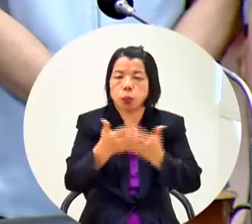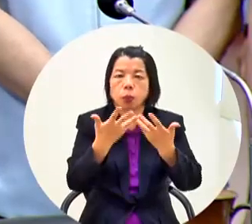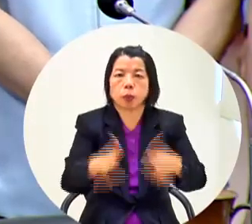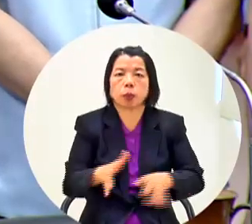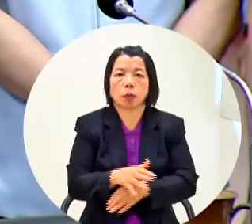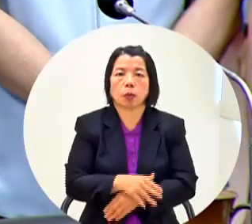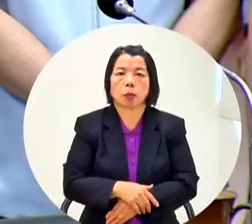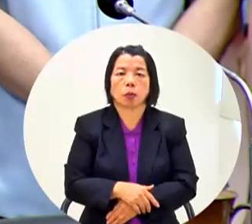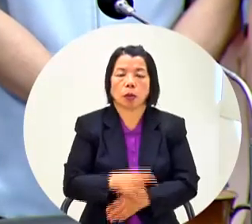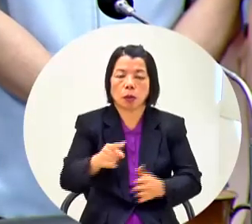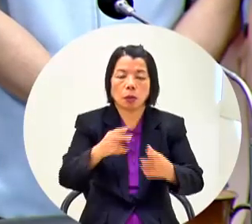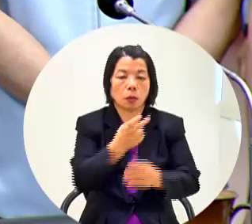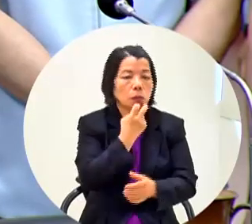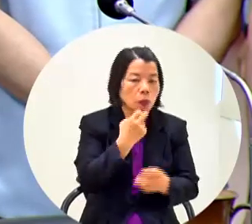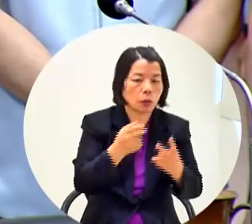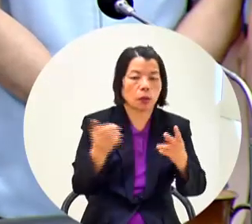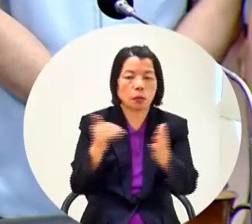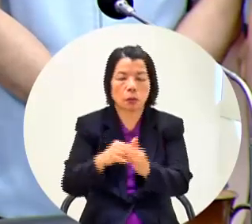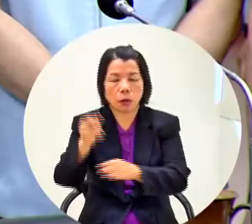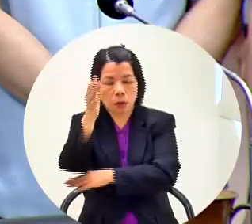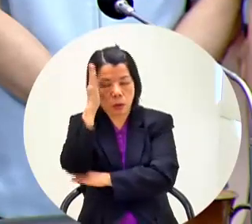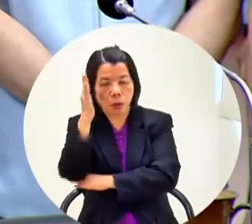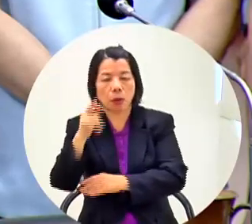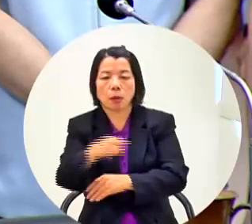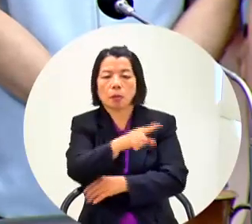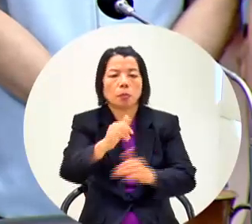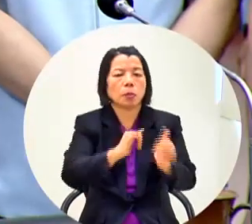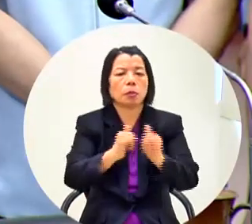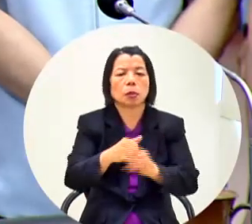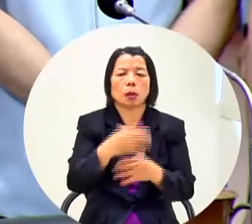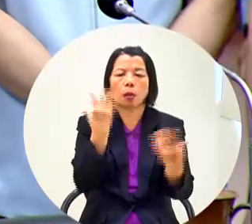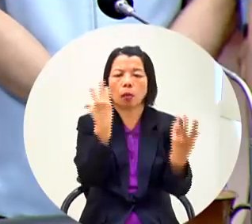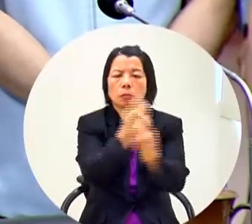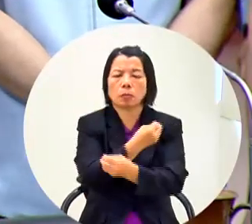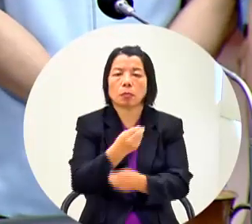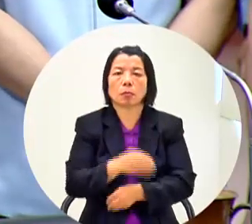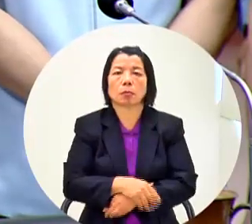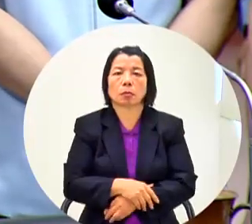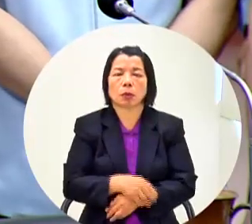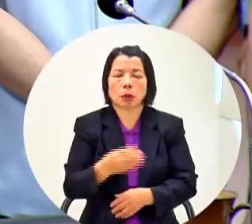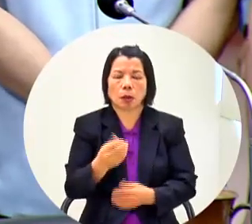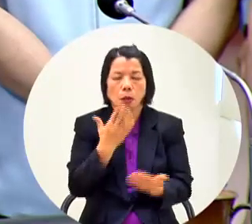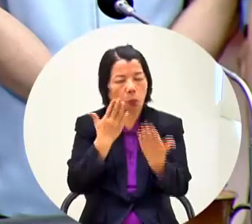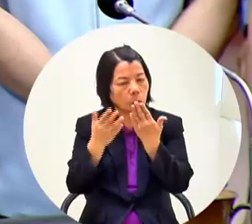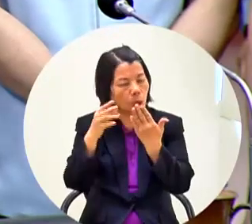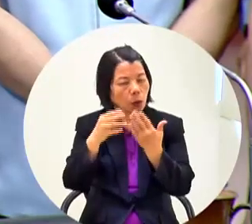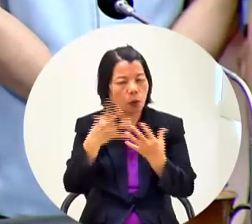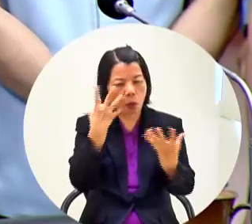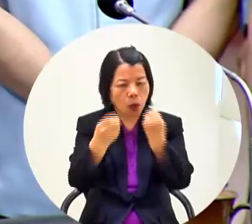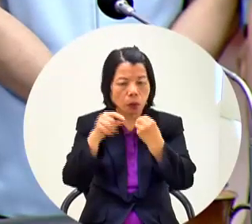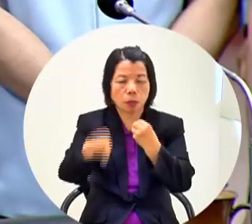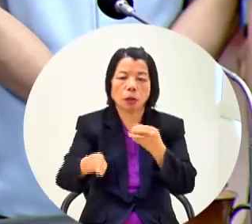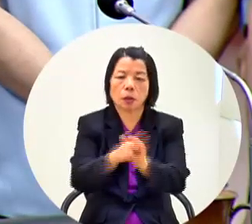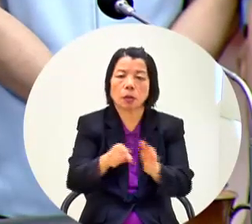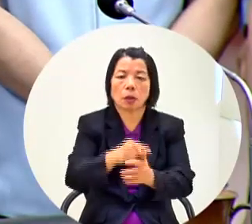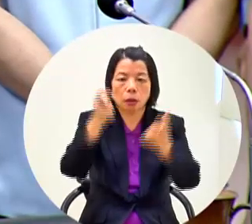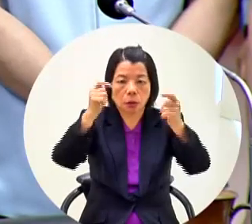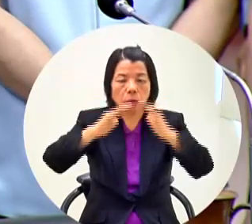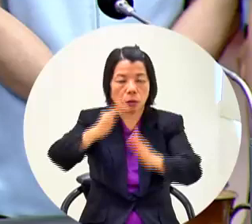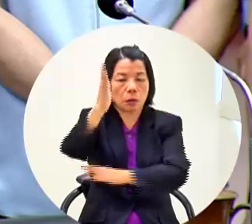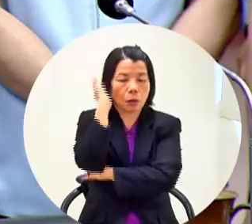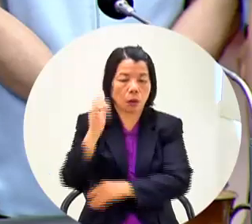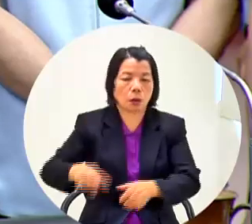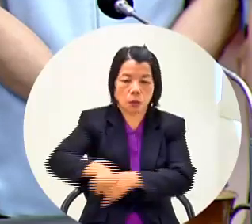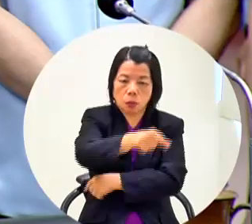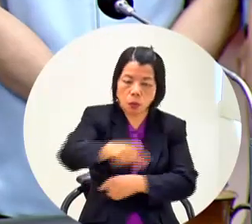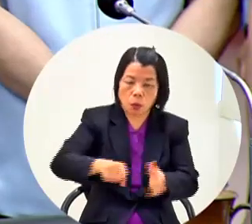楚，有中央到地方，那民众也是不傻傻。我们高雄市政府可不可以建立一个窗口，就是说让专人来